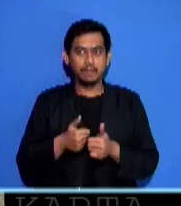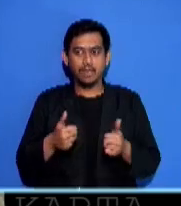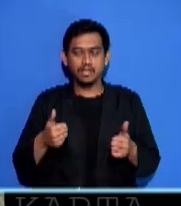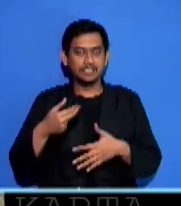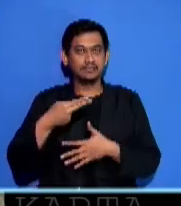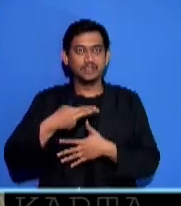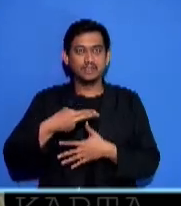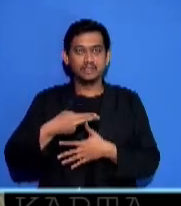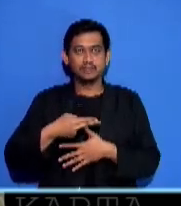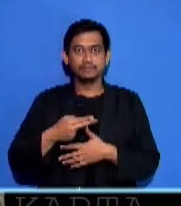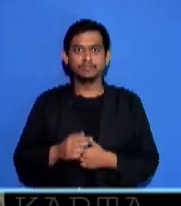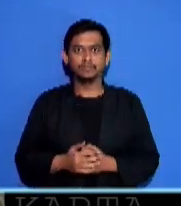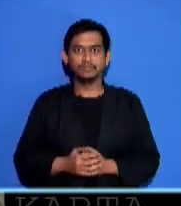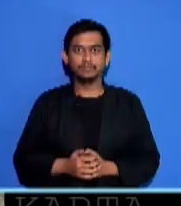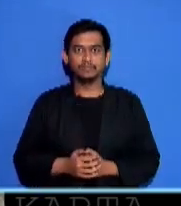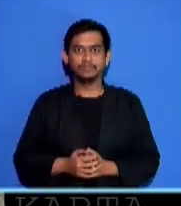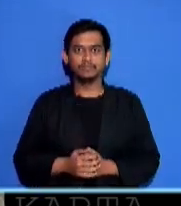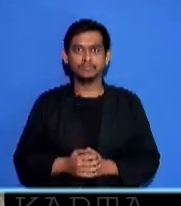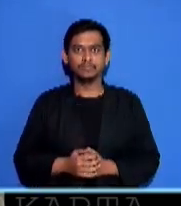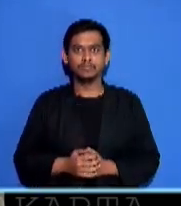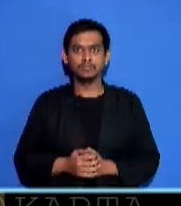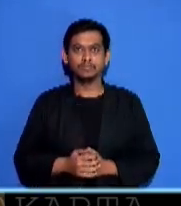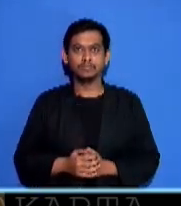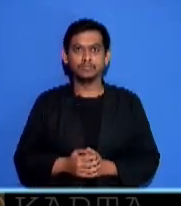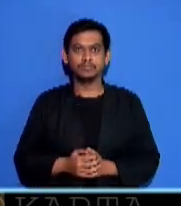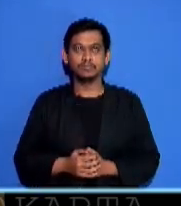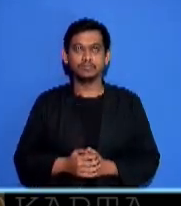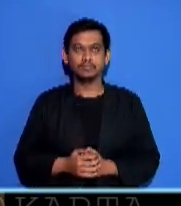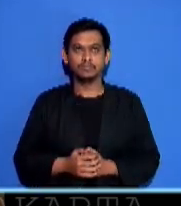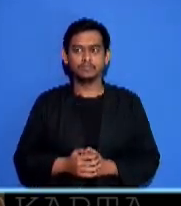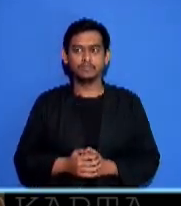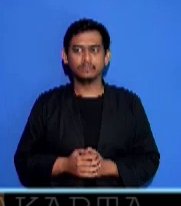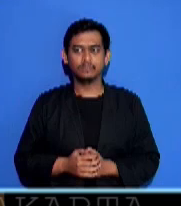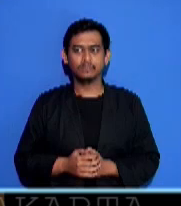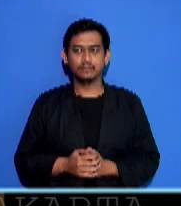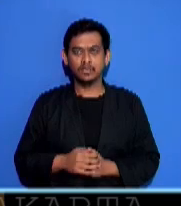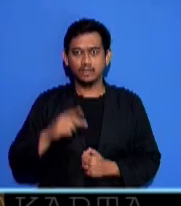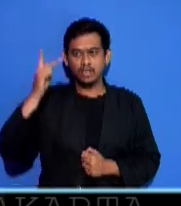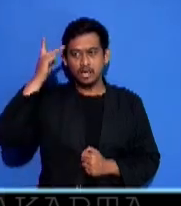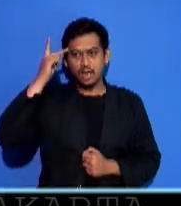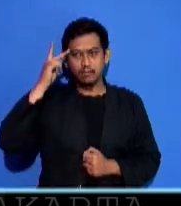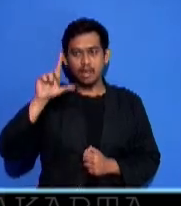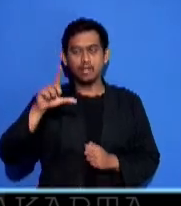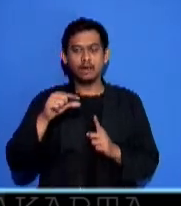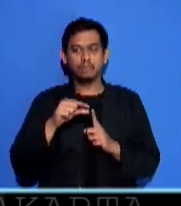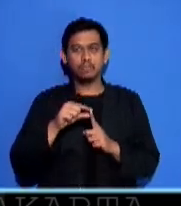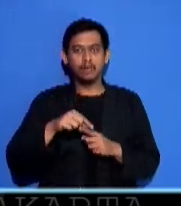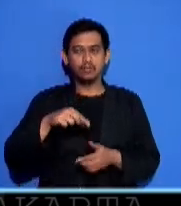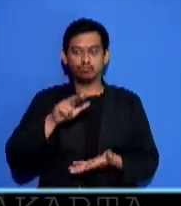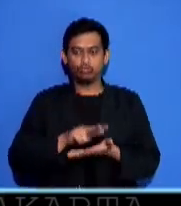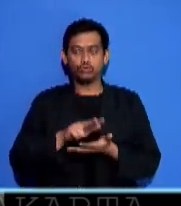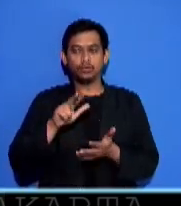milik pemerintah ini. Hal itu disampaikan Kepala LPP TVRI Yogyakarta Johan Setiawan saat melantik pengurus DWP LPP